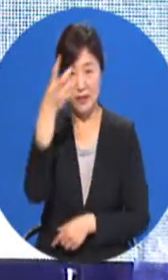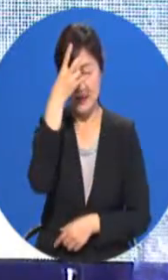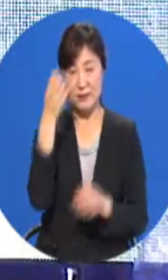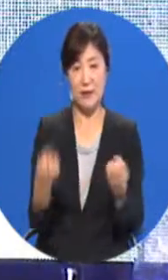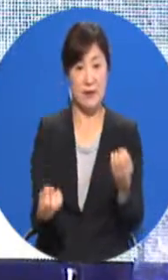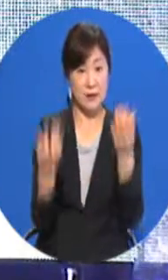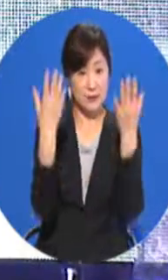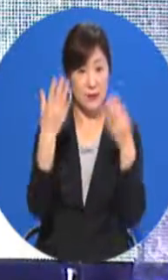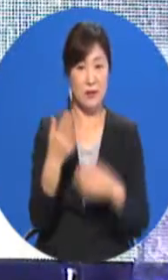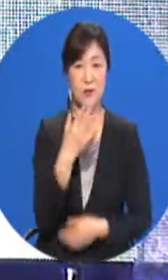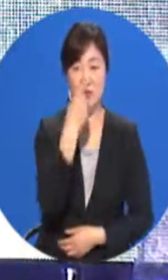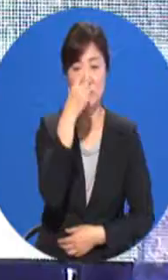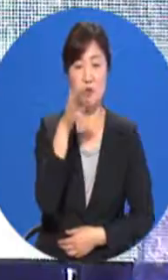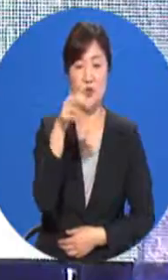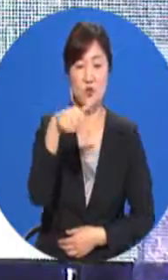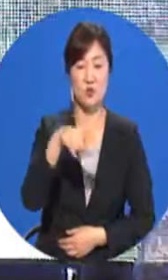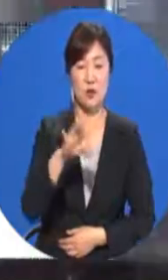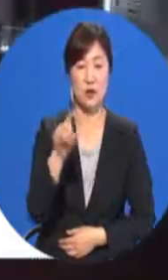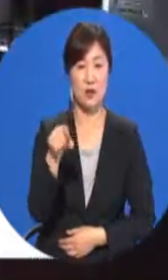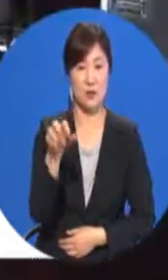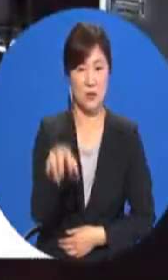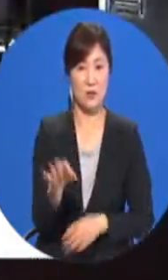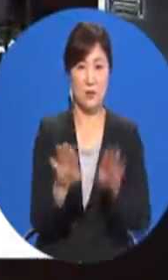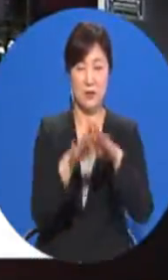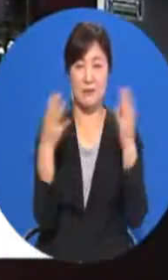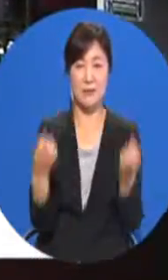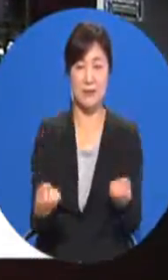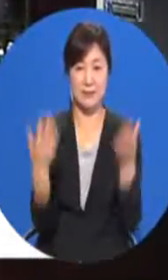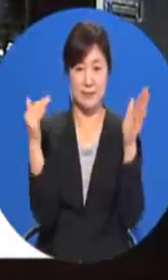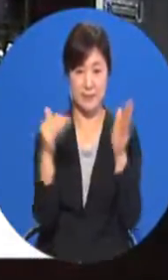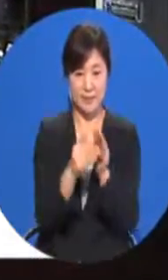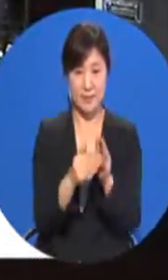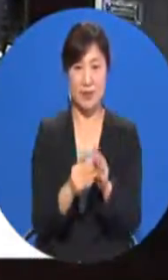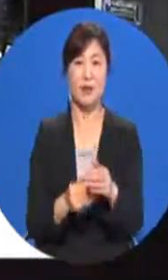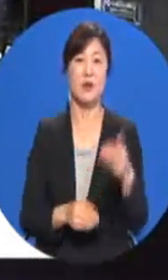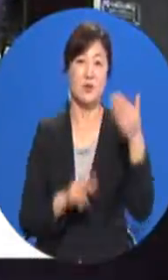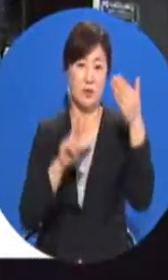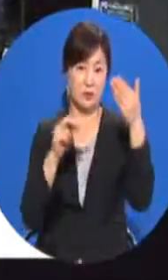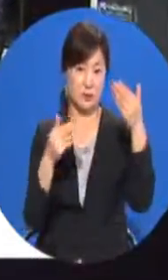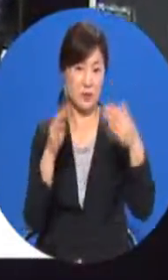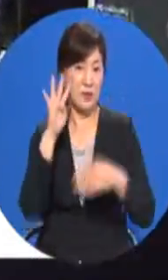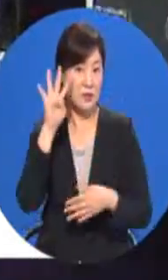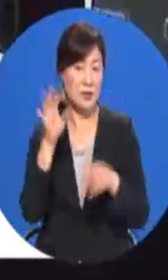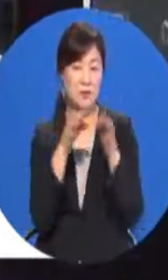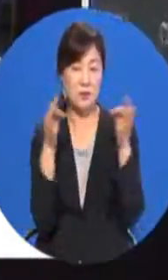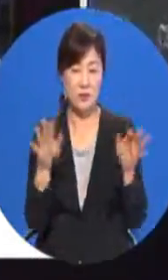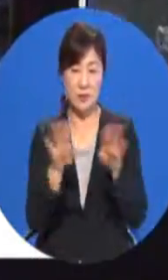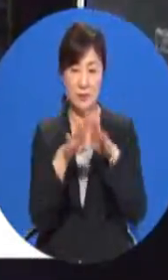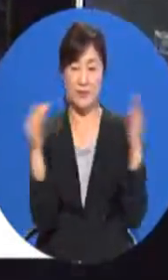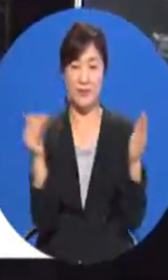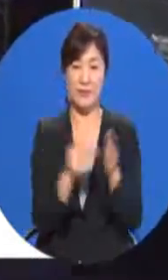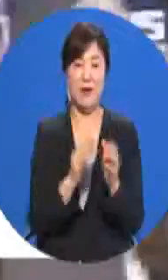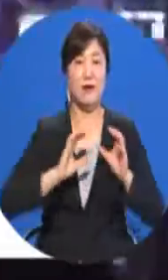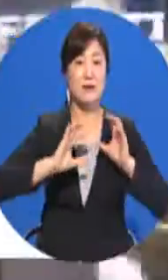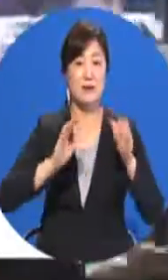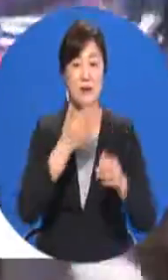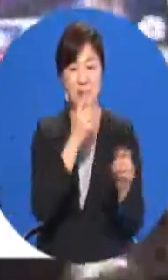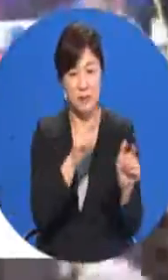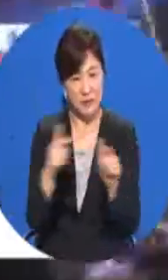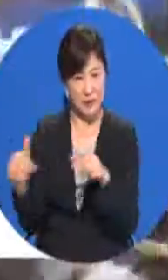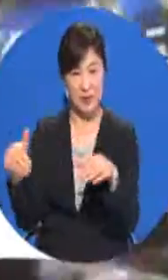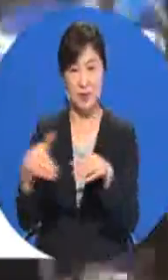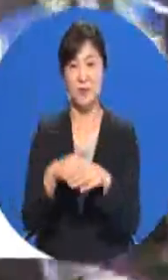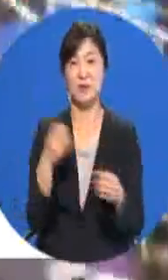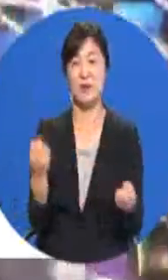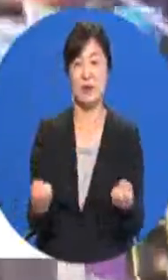오늘 순천 중앙로 개막식을 시작으로 오는 29일까지 사흘간 펼쳐지며 세계 음식 전시와 문화 행사들로